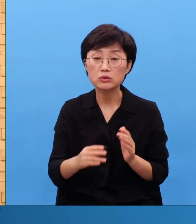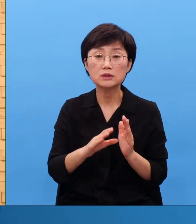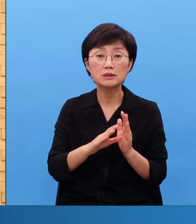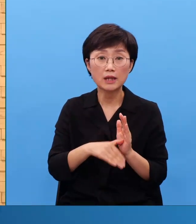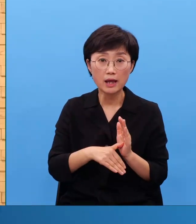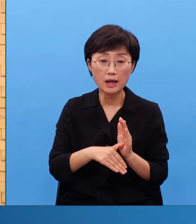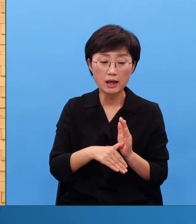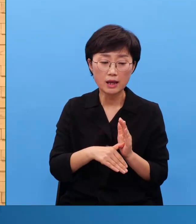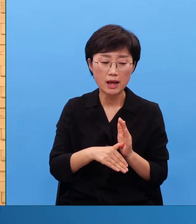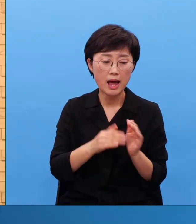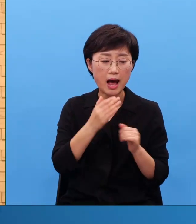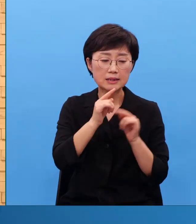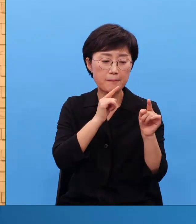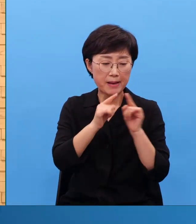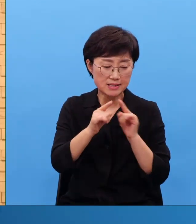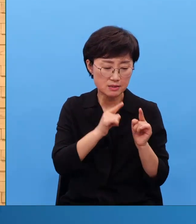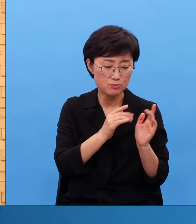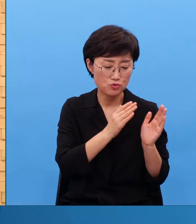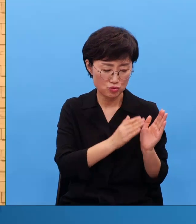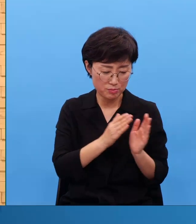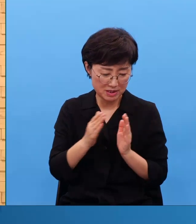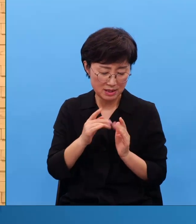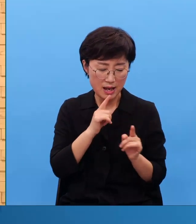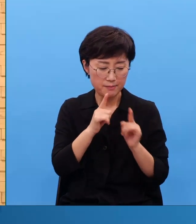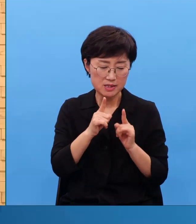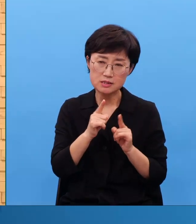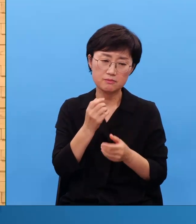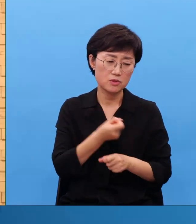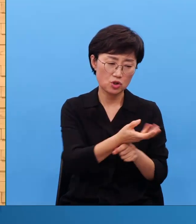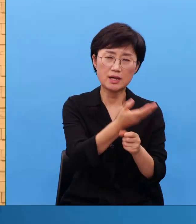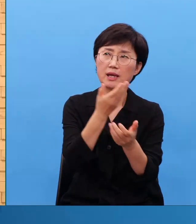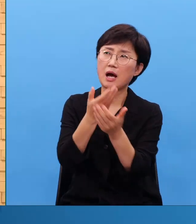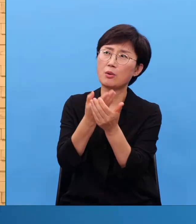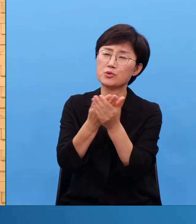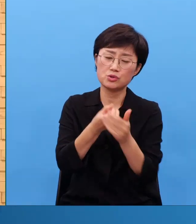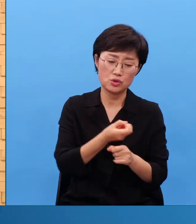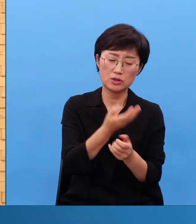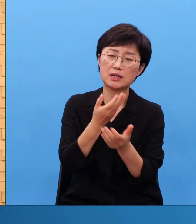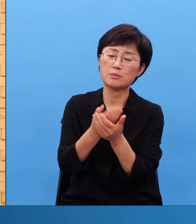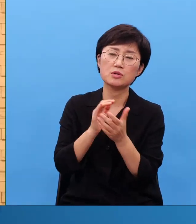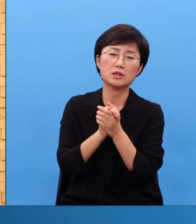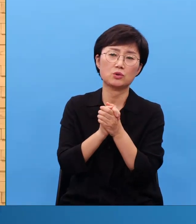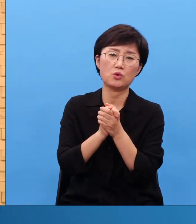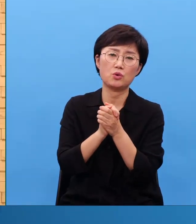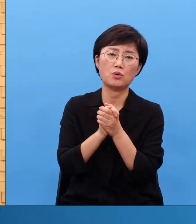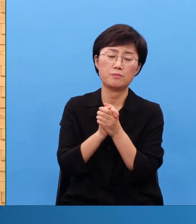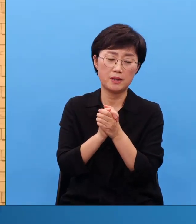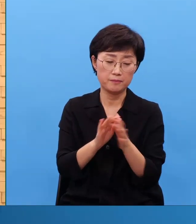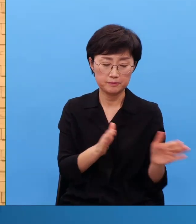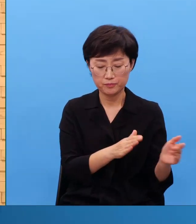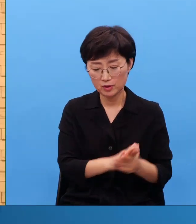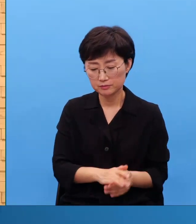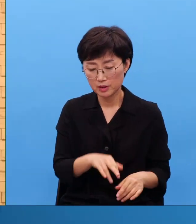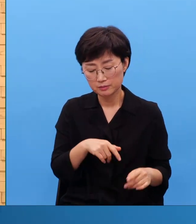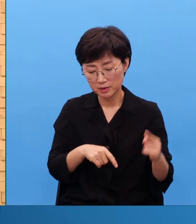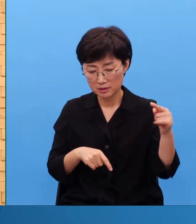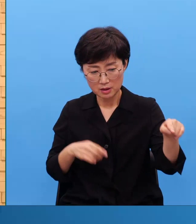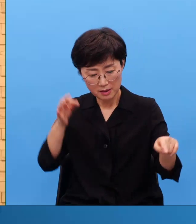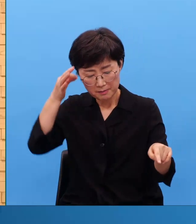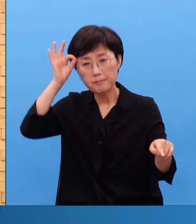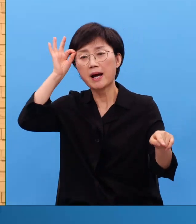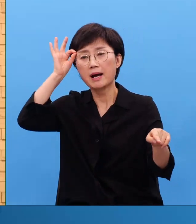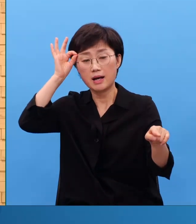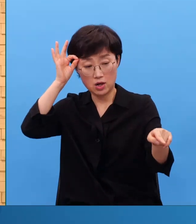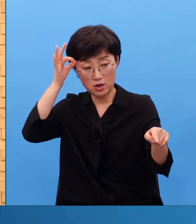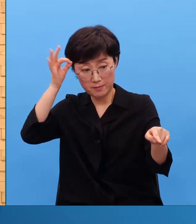메시지 쪽으로. And then when I exhale, I start to focus my prayer on the message that I'm 또 preparing at the 내가 moment. 생각나는 사람이 있으면 그 사람에게로. And then